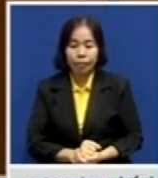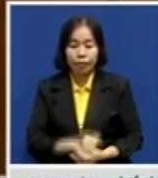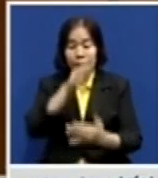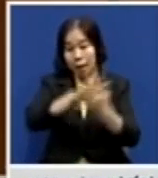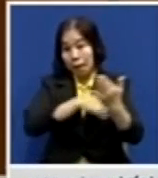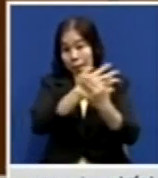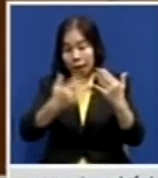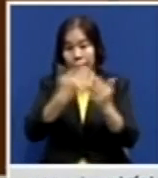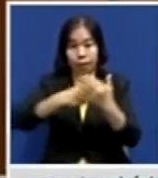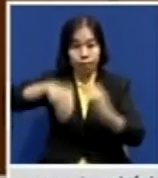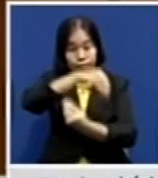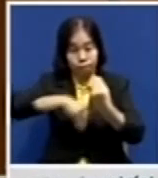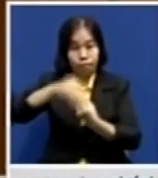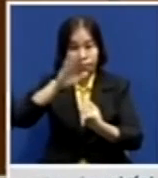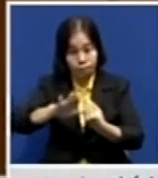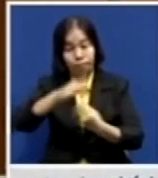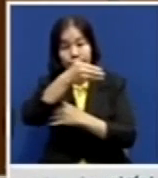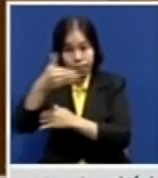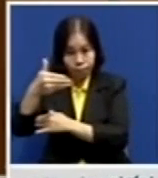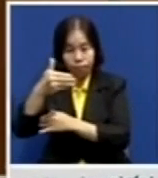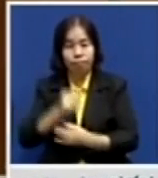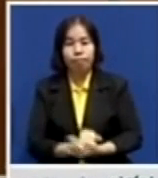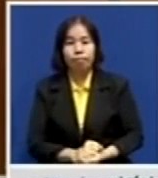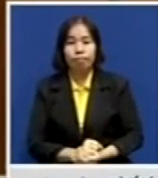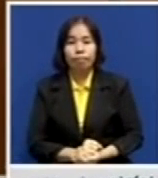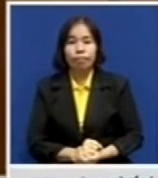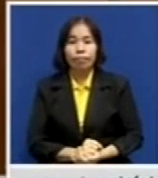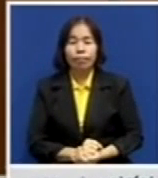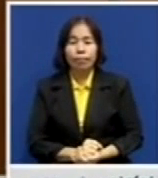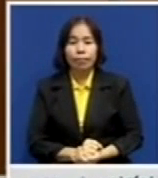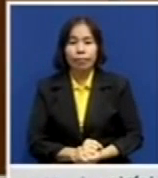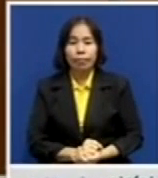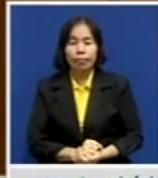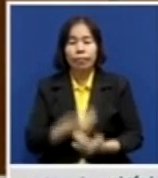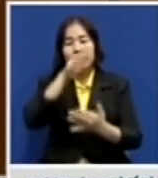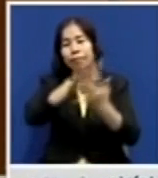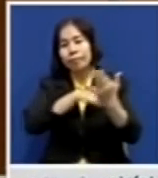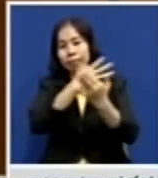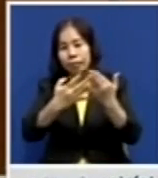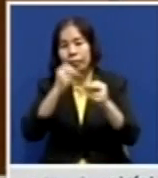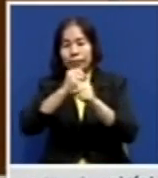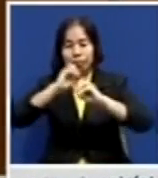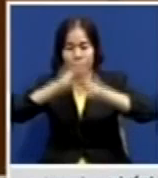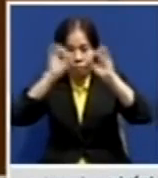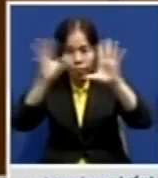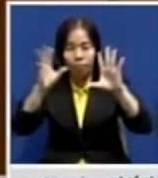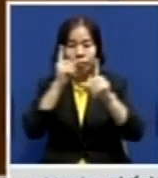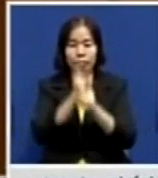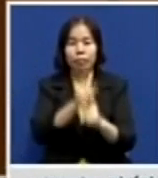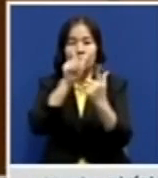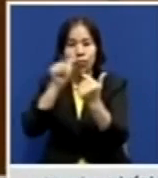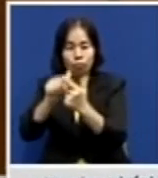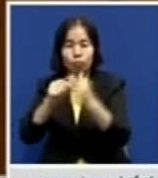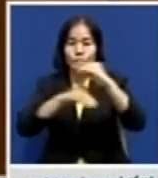แผนพัฒนาเศรษฐกิจและสังคมชาตินโยบายแผนรัฐชาติด้วยความมั่นคงของประเทศของชาติและการดำเนินการให้เกิดผลเป็นรูปธรรมตามความเหมาะสมตามความเร่งด่